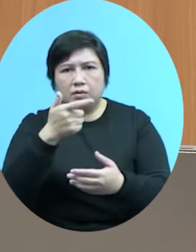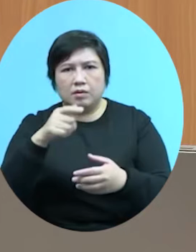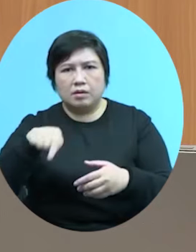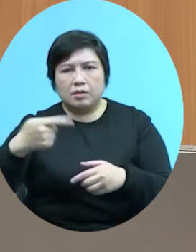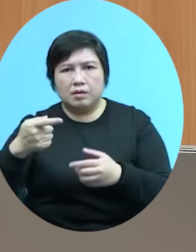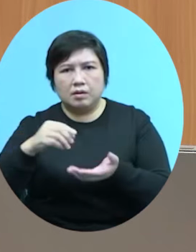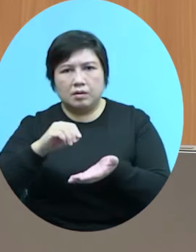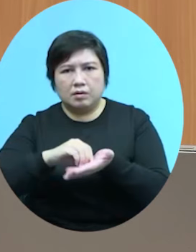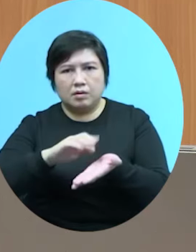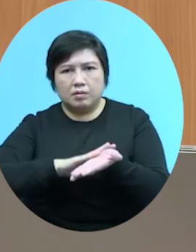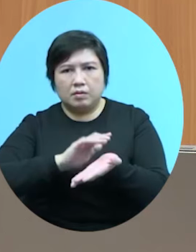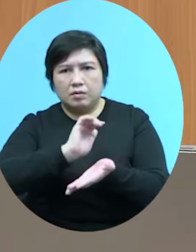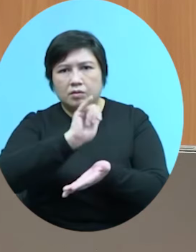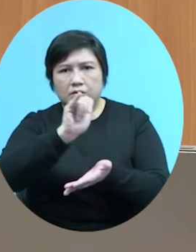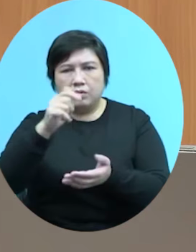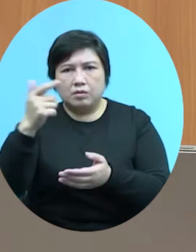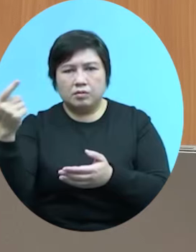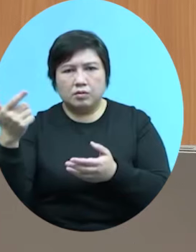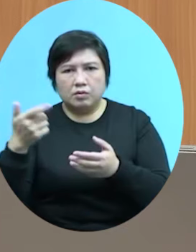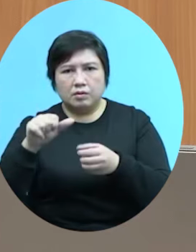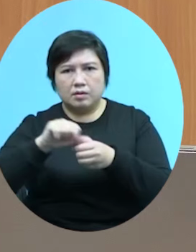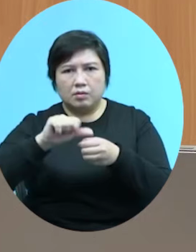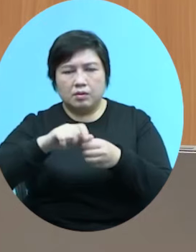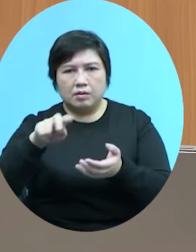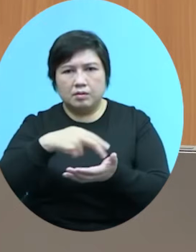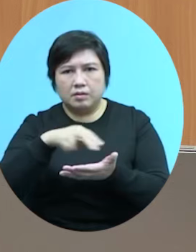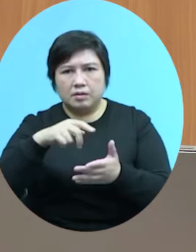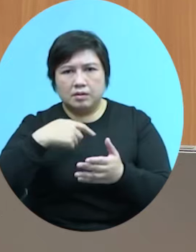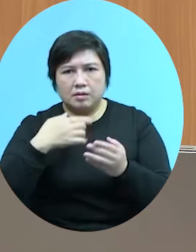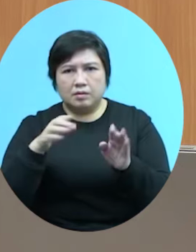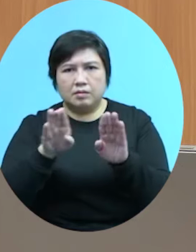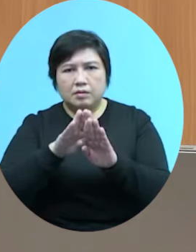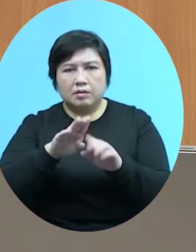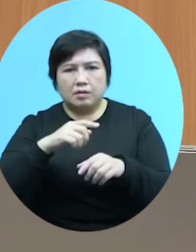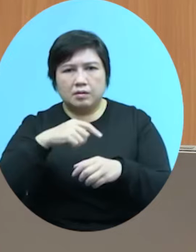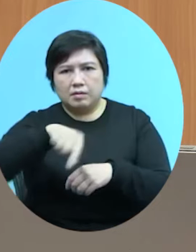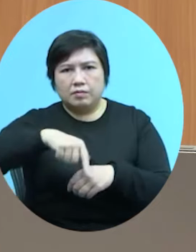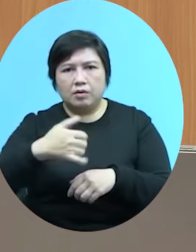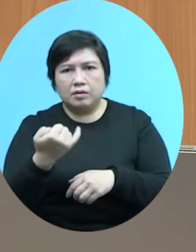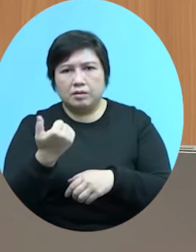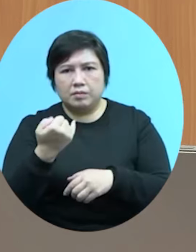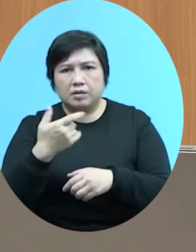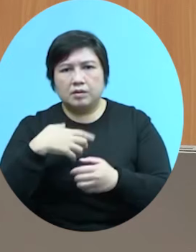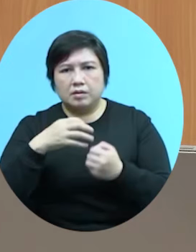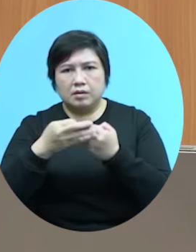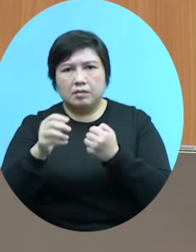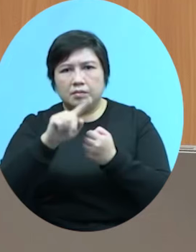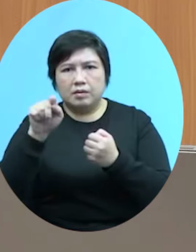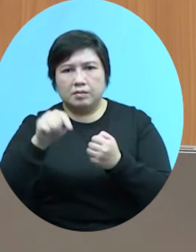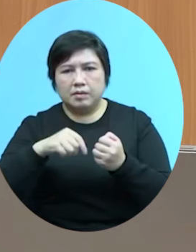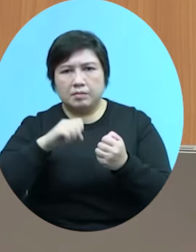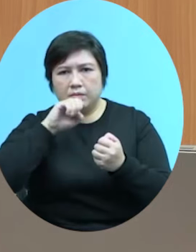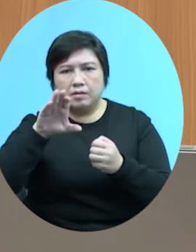會去更多的不同酒樓跳舞所以不需要關閉這些場所第三條問題想問